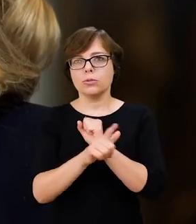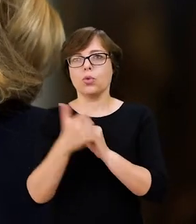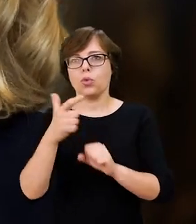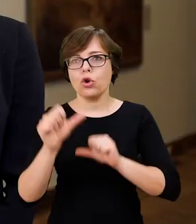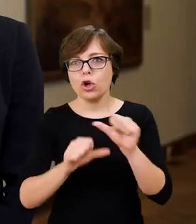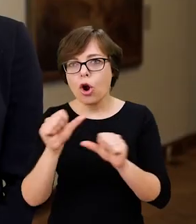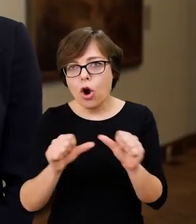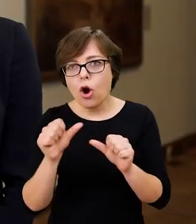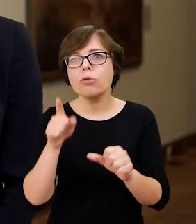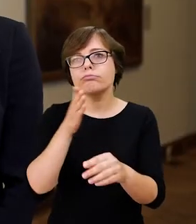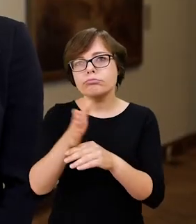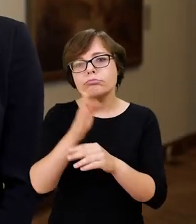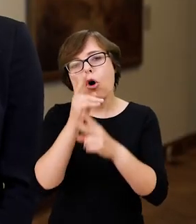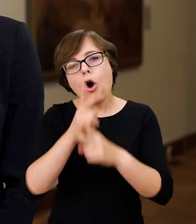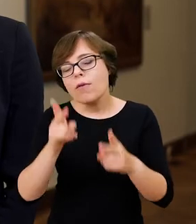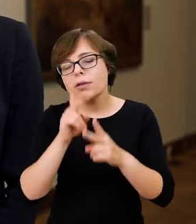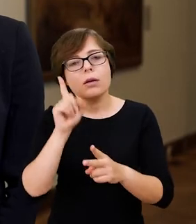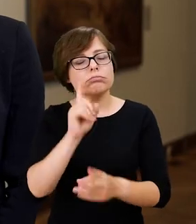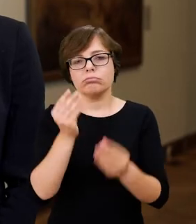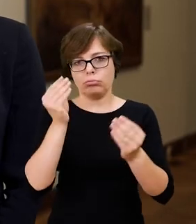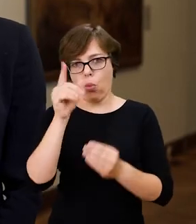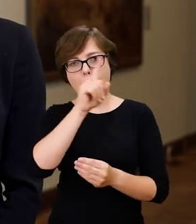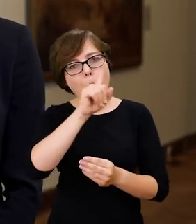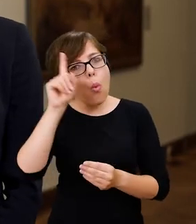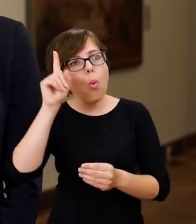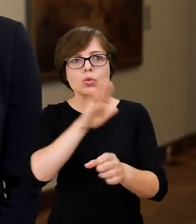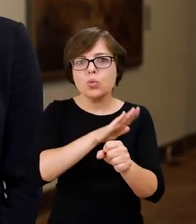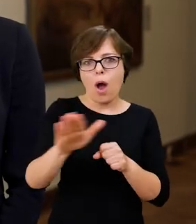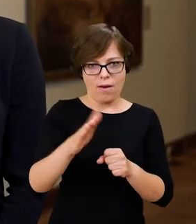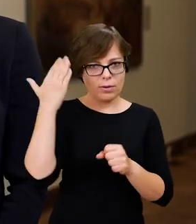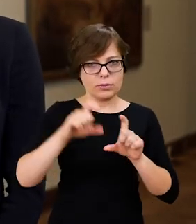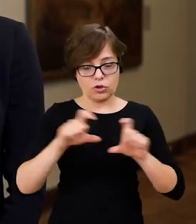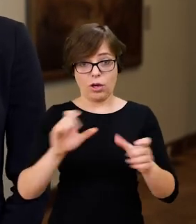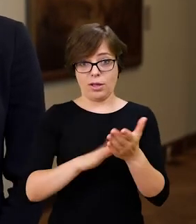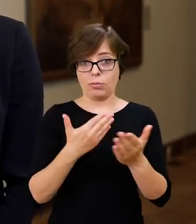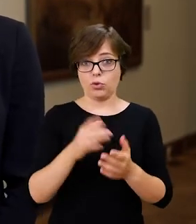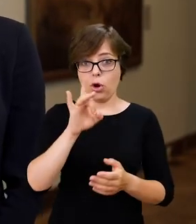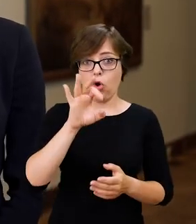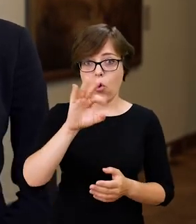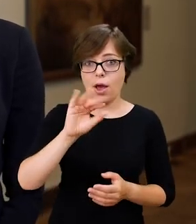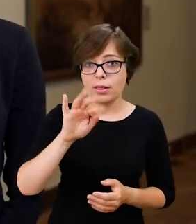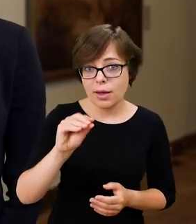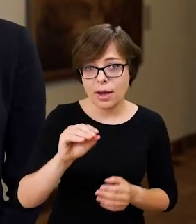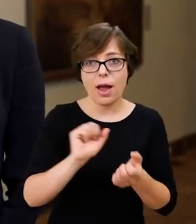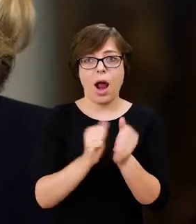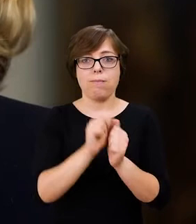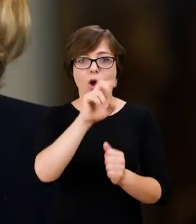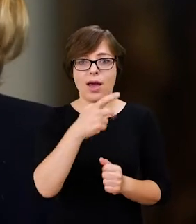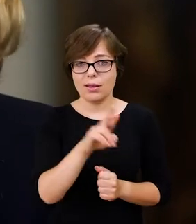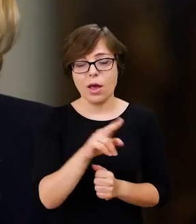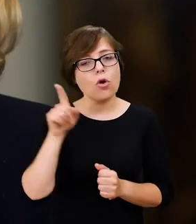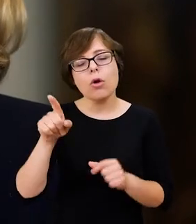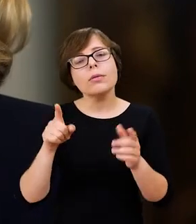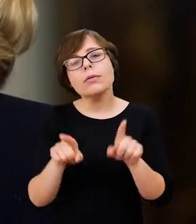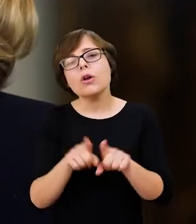1782 roku, odwiedzali wybitni ludzie epoki, jak właśnie Goethe czy Herder.